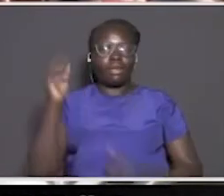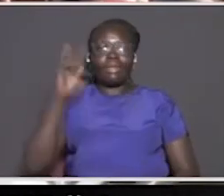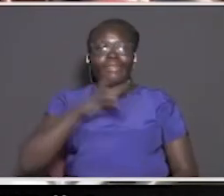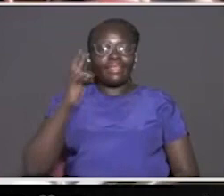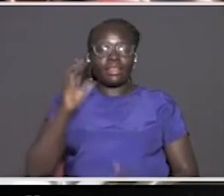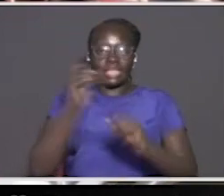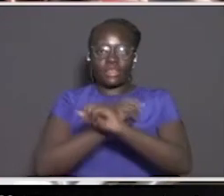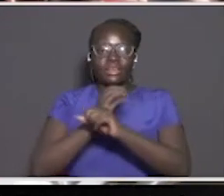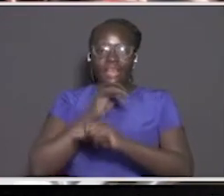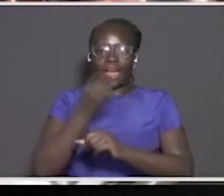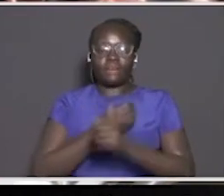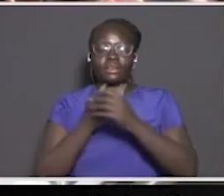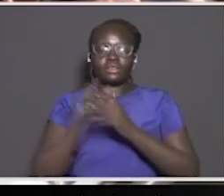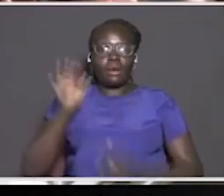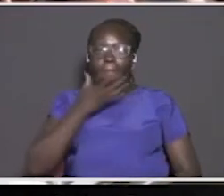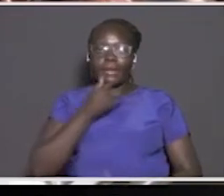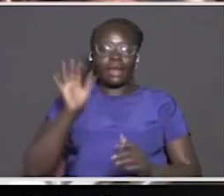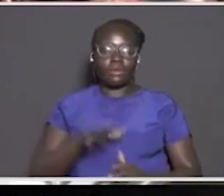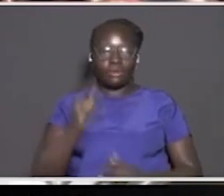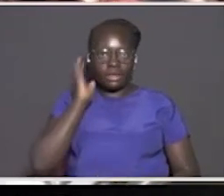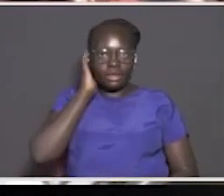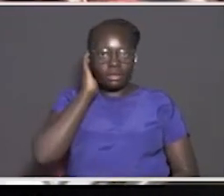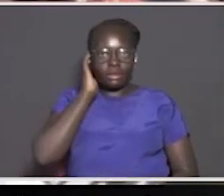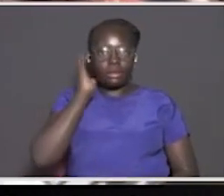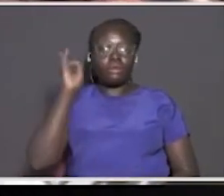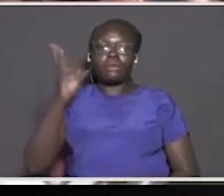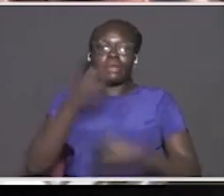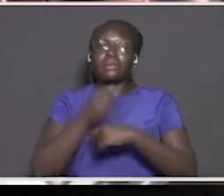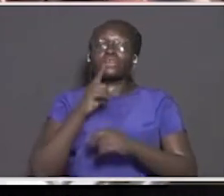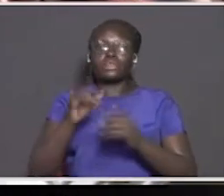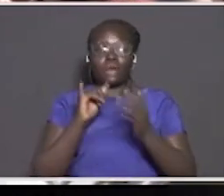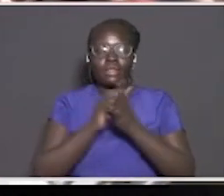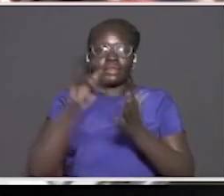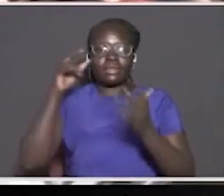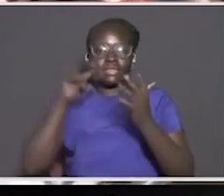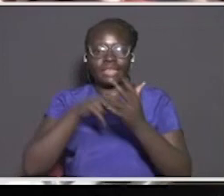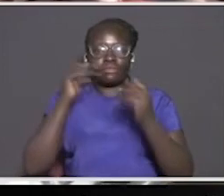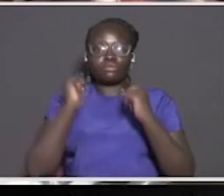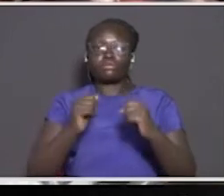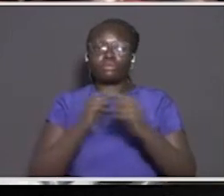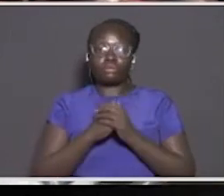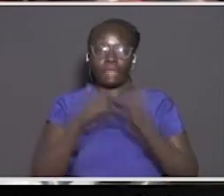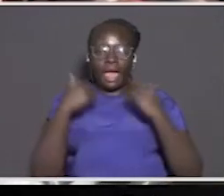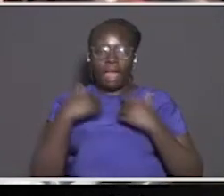security men and women. We are going to make sure that we stand by them. They have